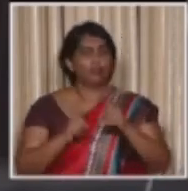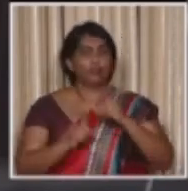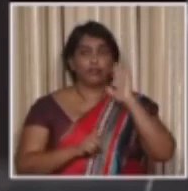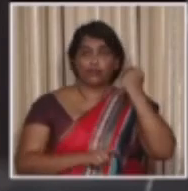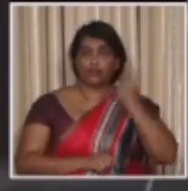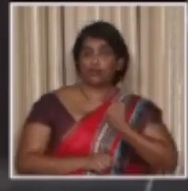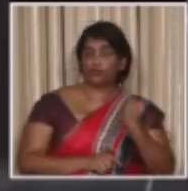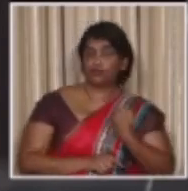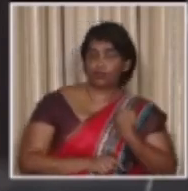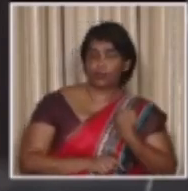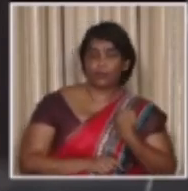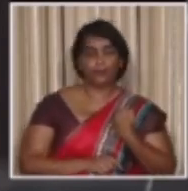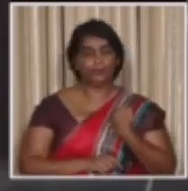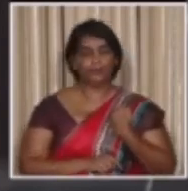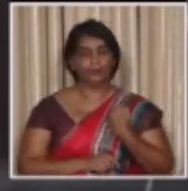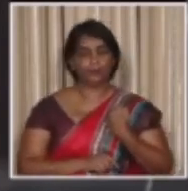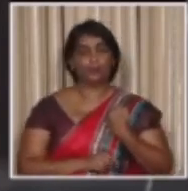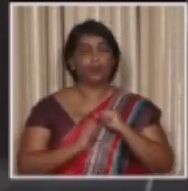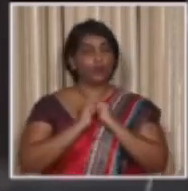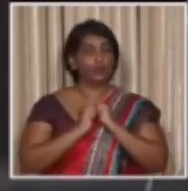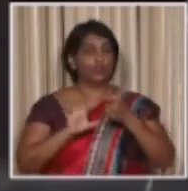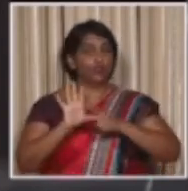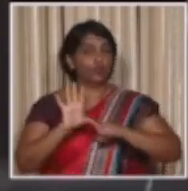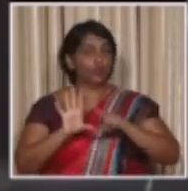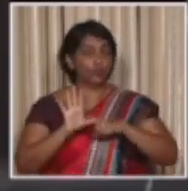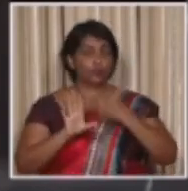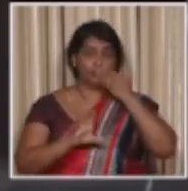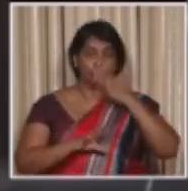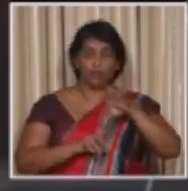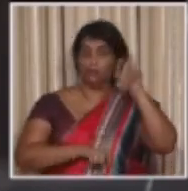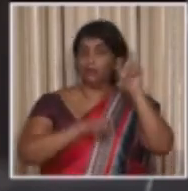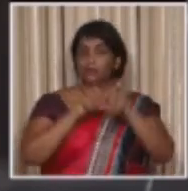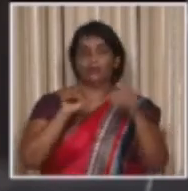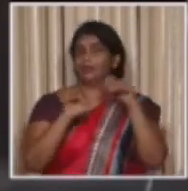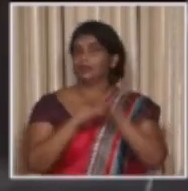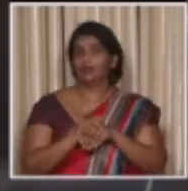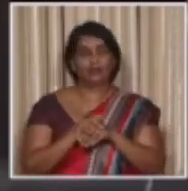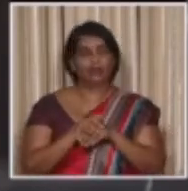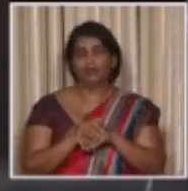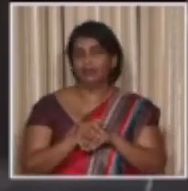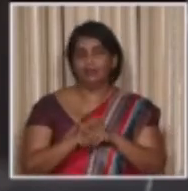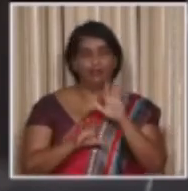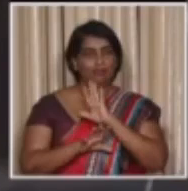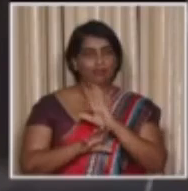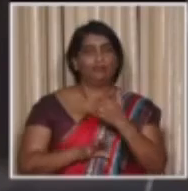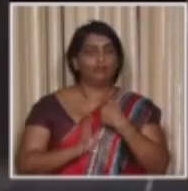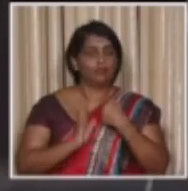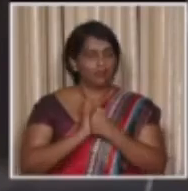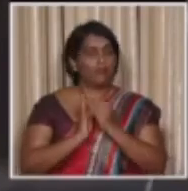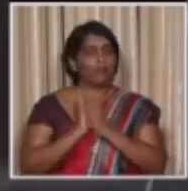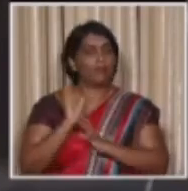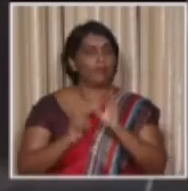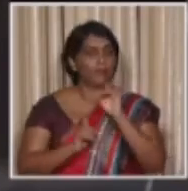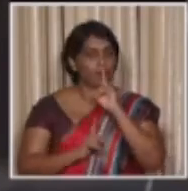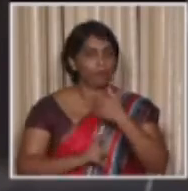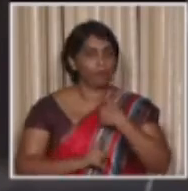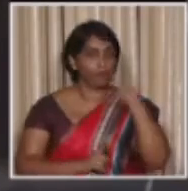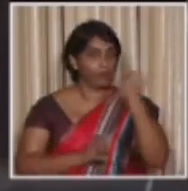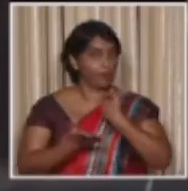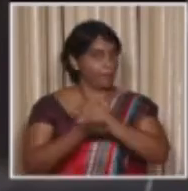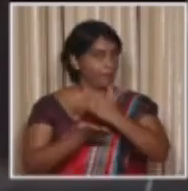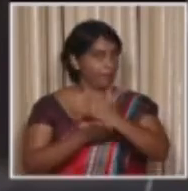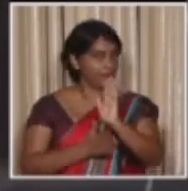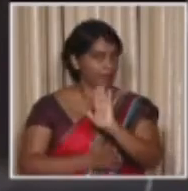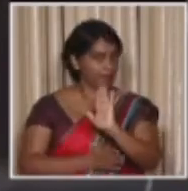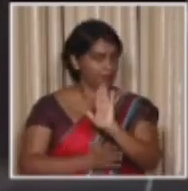විශේෂඥ වෛද්‍යවරු ඒ වෘත්තීය නිපුණතා තියෙන කට්ටිය එක්ක කරන්නේ මේ කරේ. මේ මං ගරු ඇමතිතුමාගෙන් ඉල්ලගෙන මේ මගේ කතාවට වාදා කරන්න